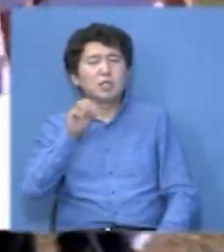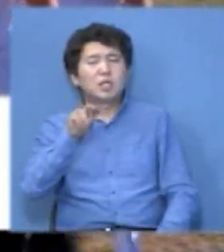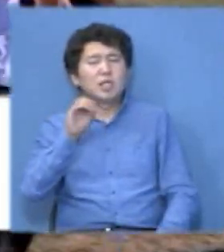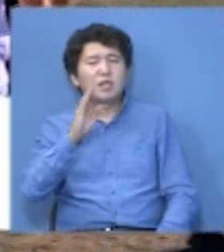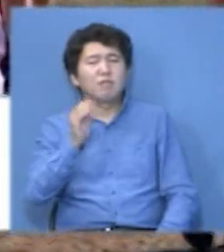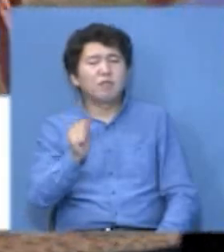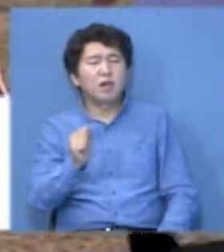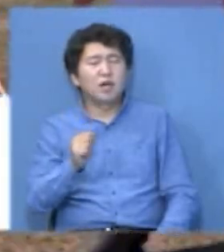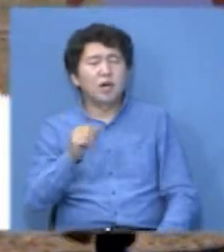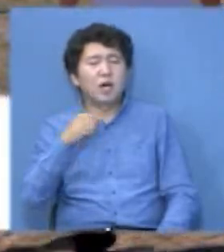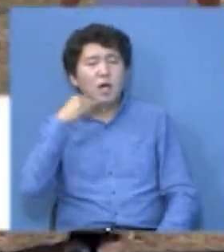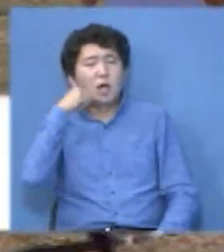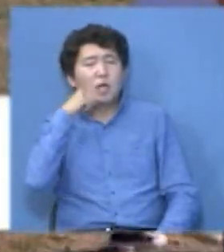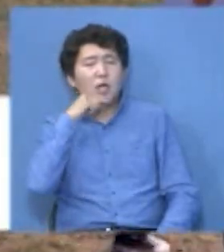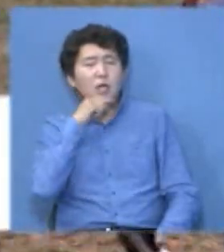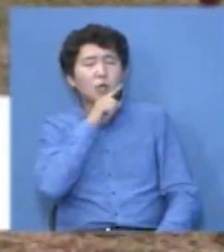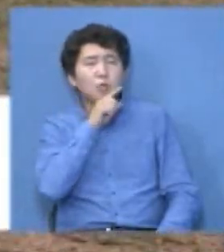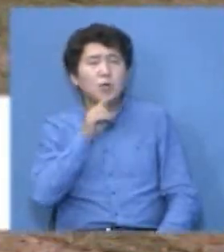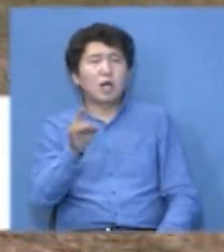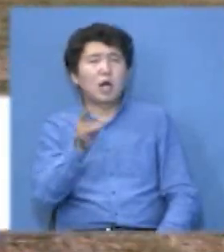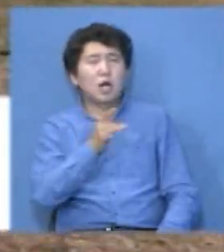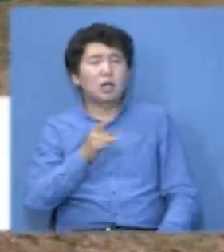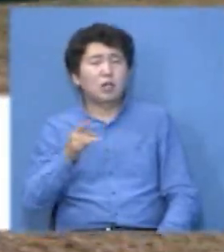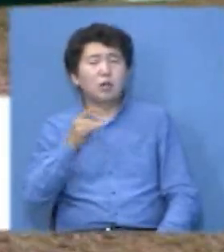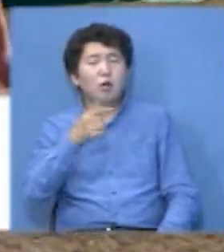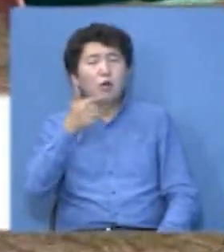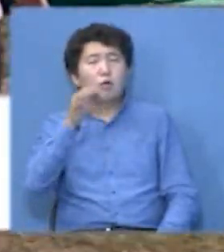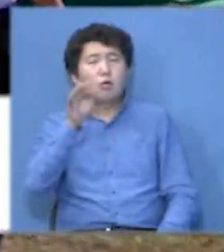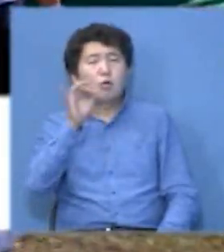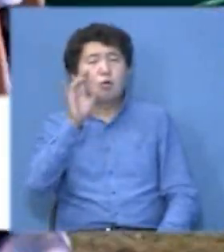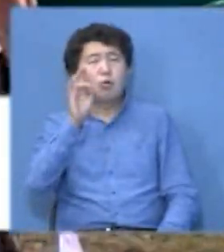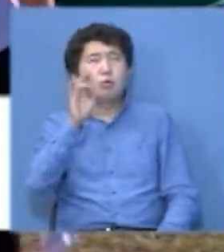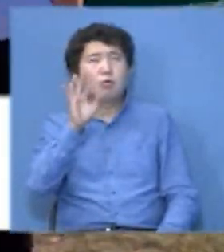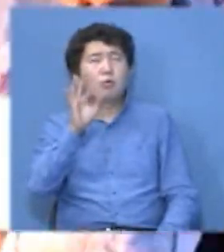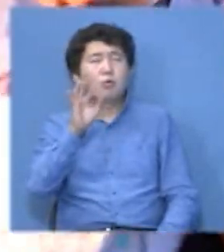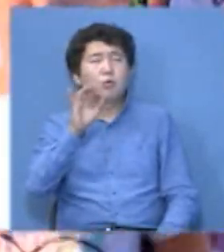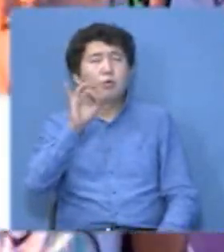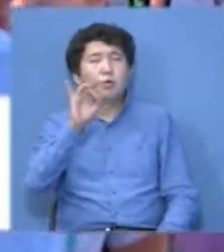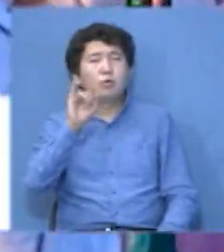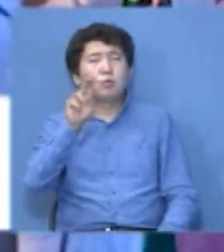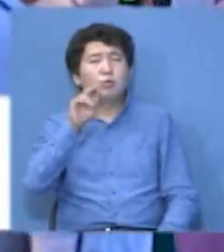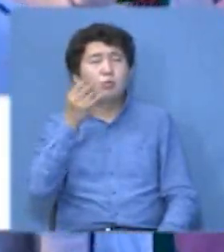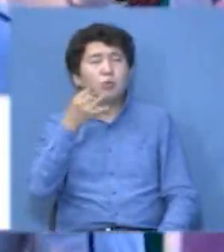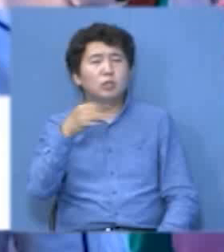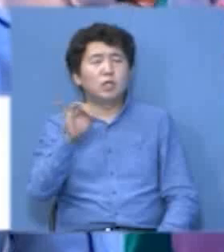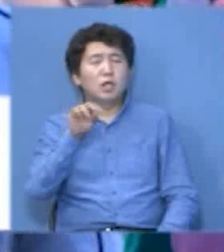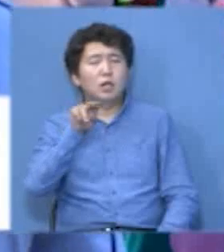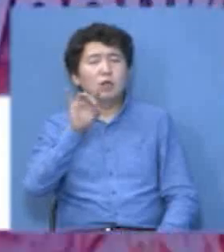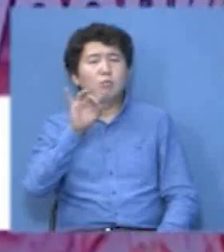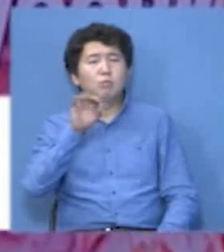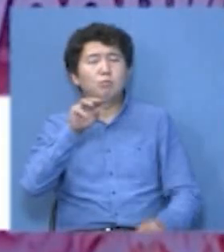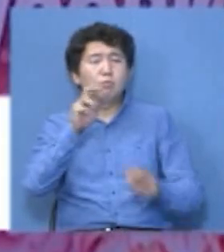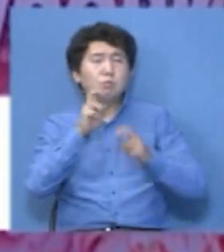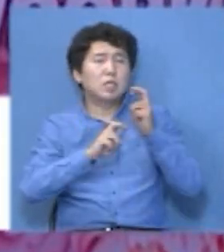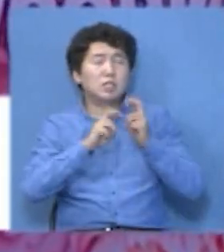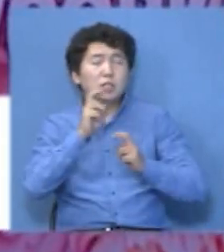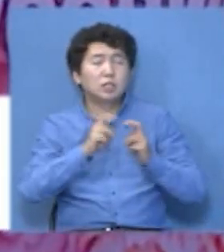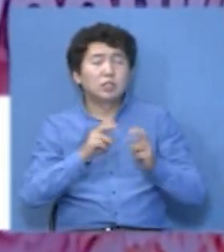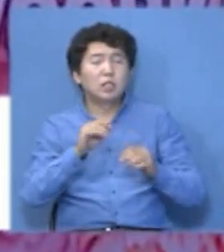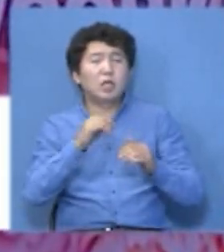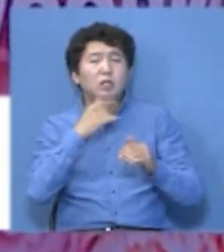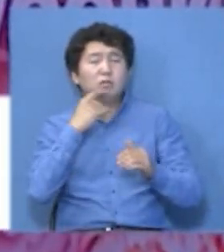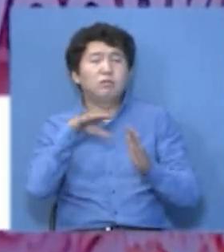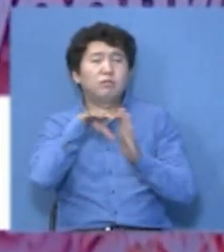развития экономики района является горно-рудная промышленность. Так, День шахтера прошло награждение граждан, внесших значительный вклад в